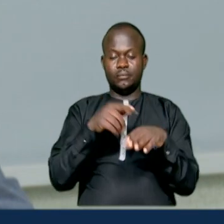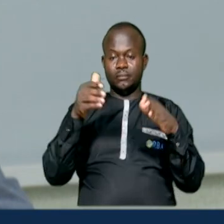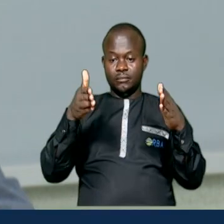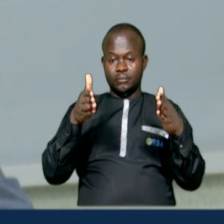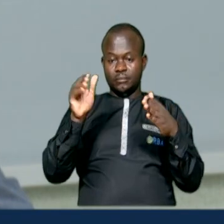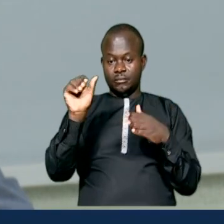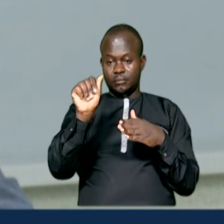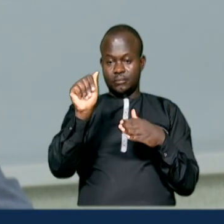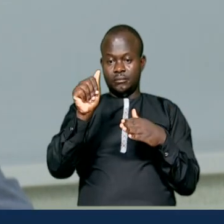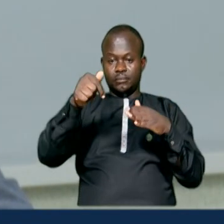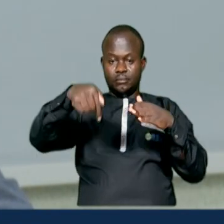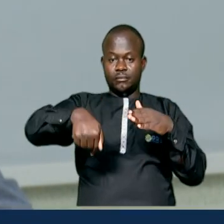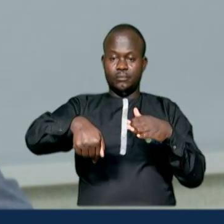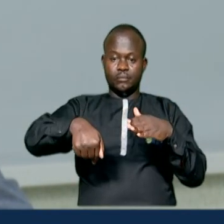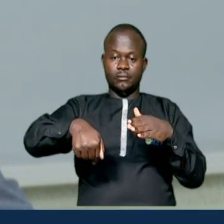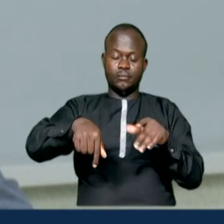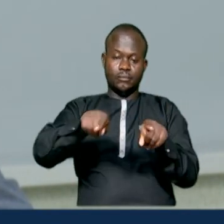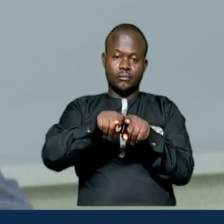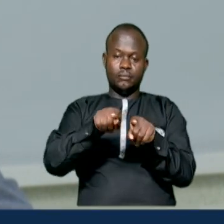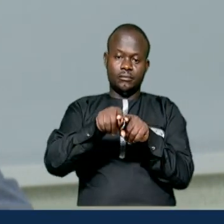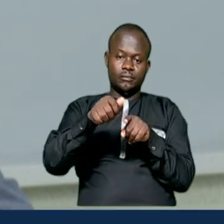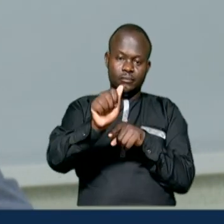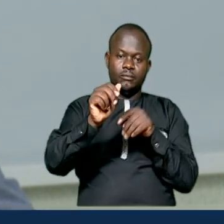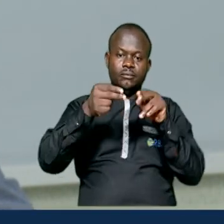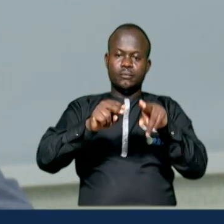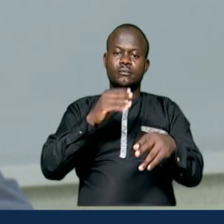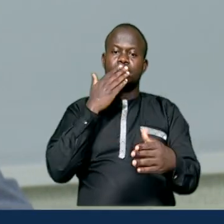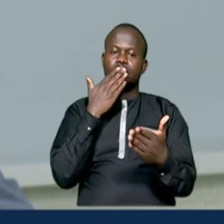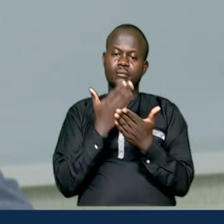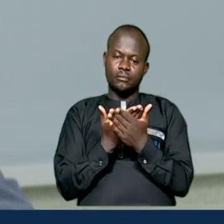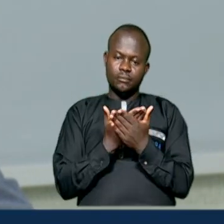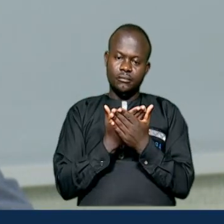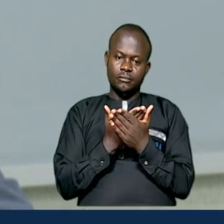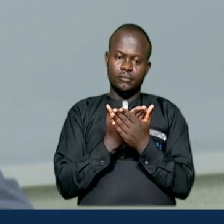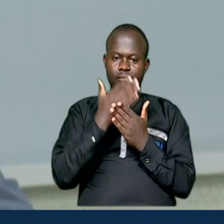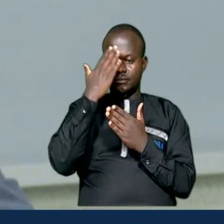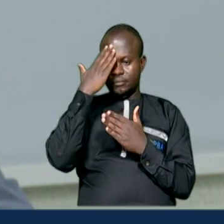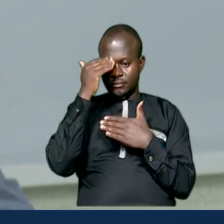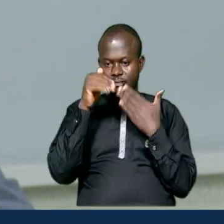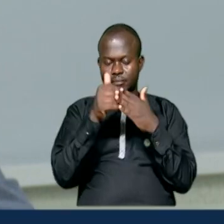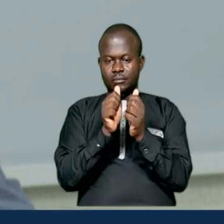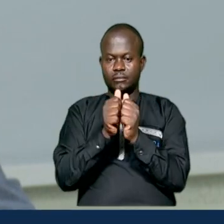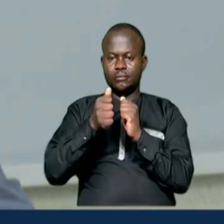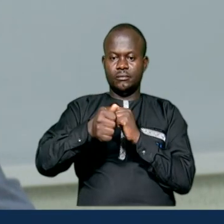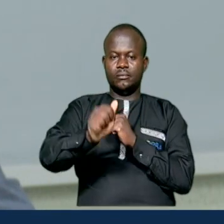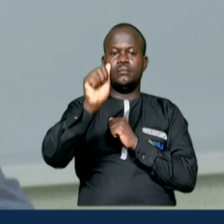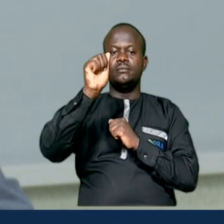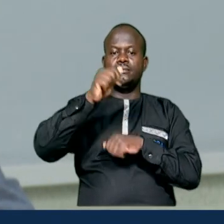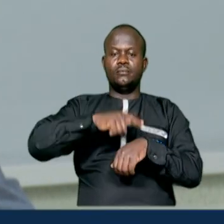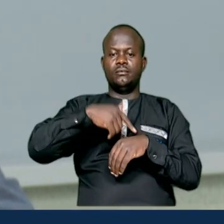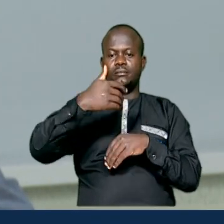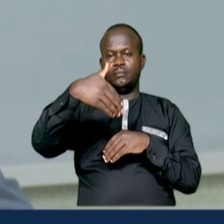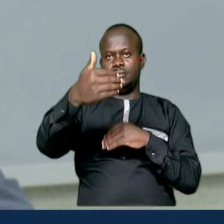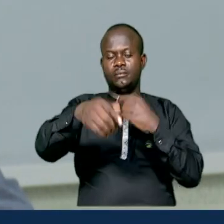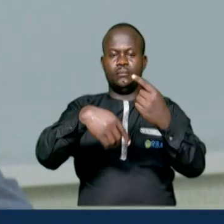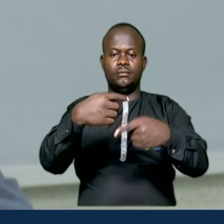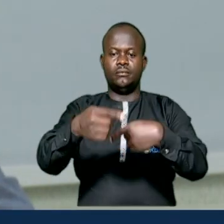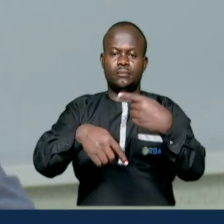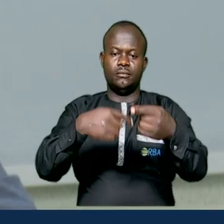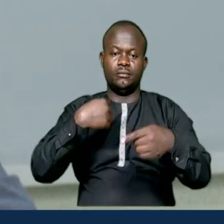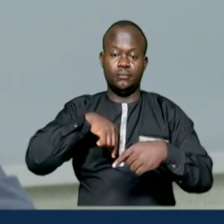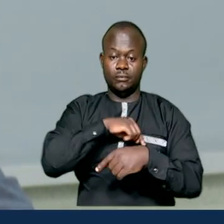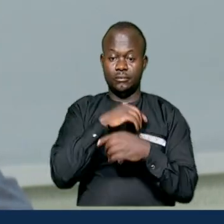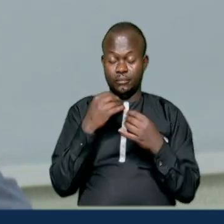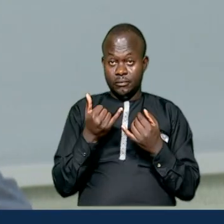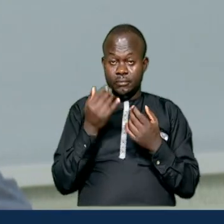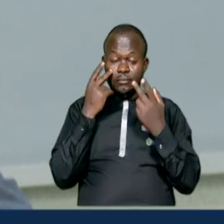ngubu ko naho byagenda neza kugira ngo iyo momentum ikomeze icyo turimo kubona